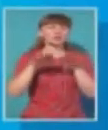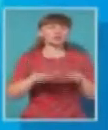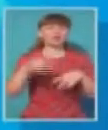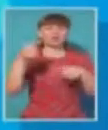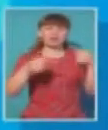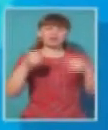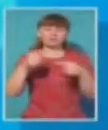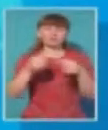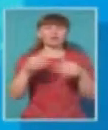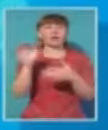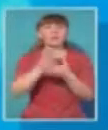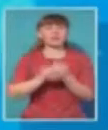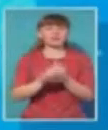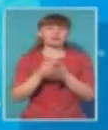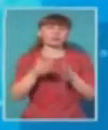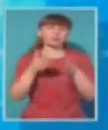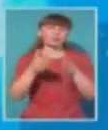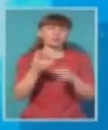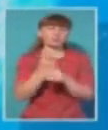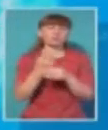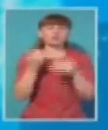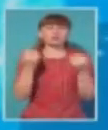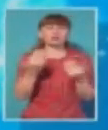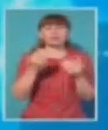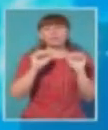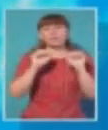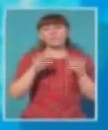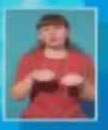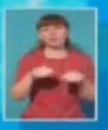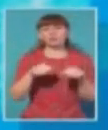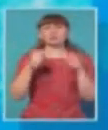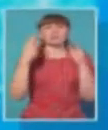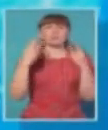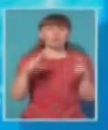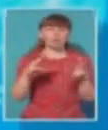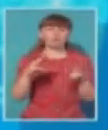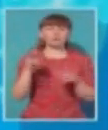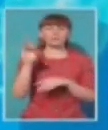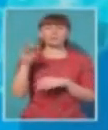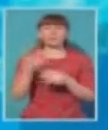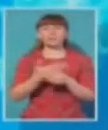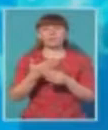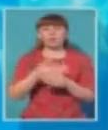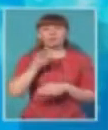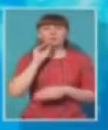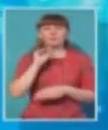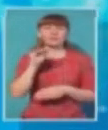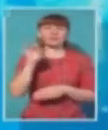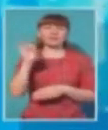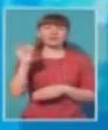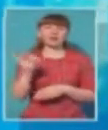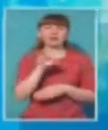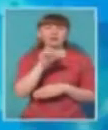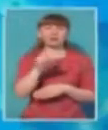мирным путем при помощи медиаторов становится модно. В канун единого дня медиации в областном доме дружбы прошел день открытых